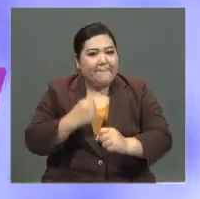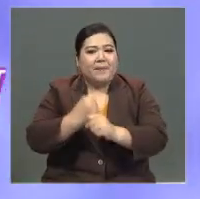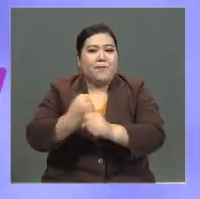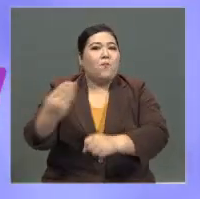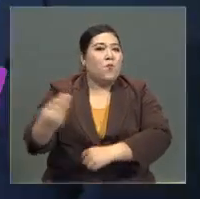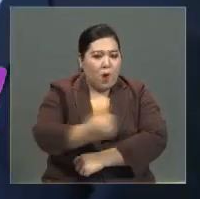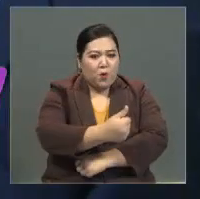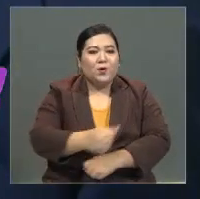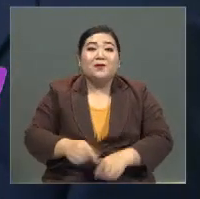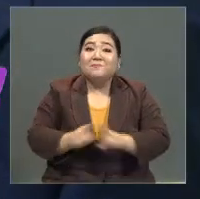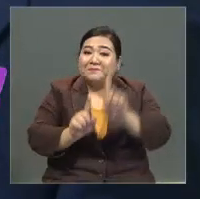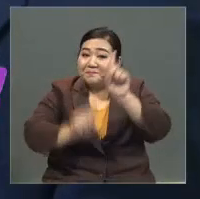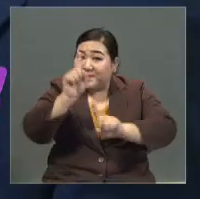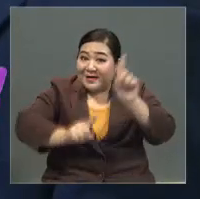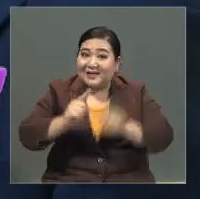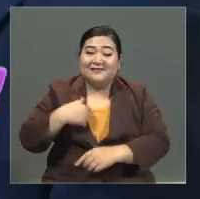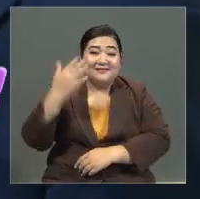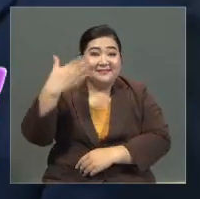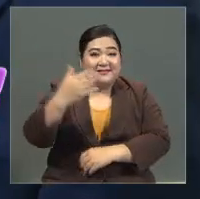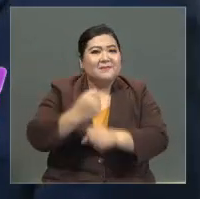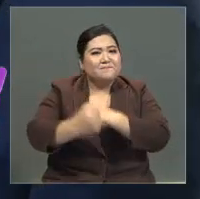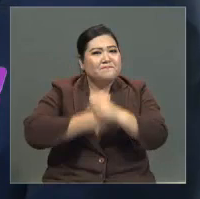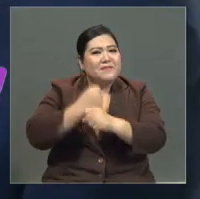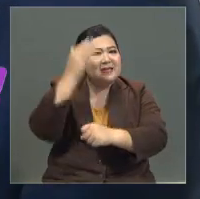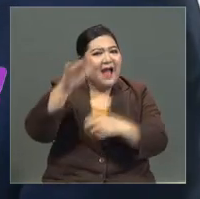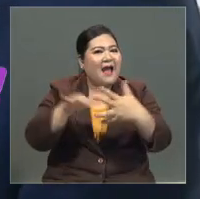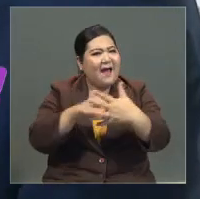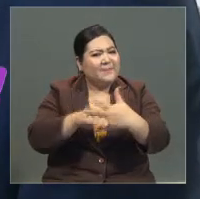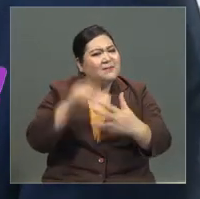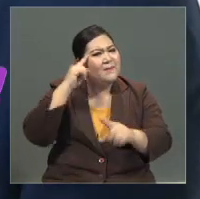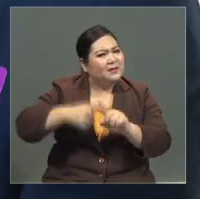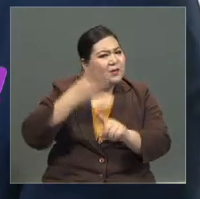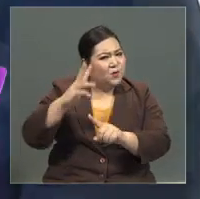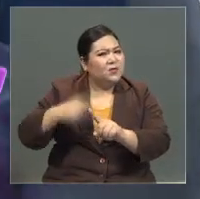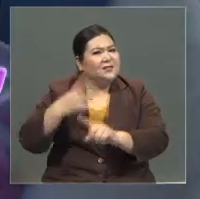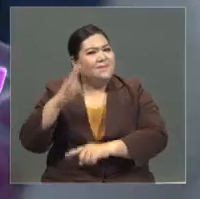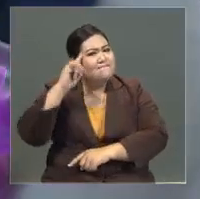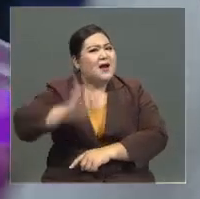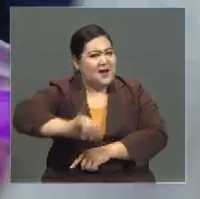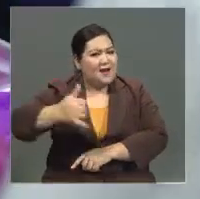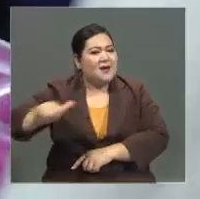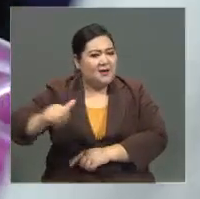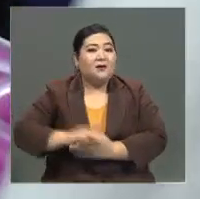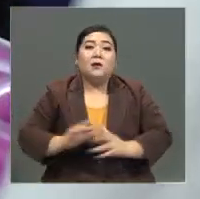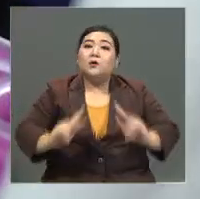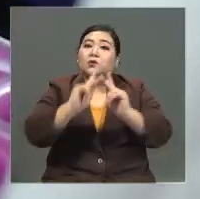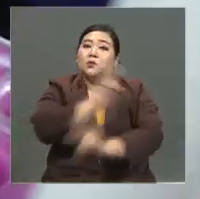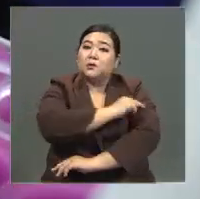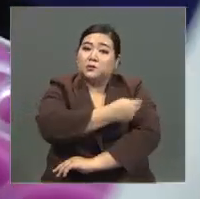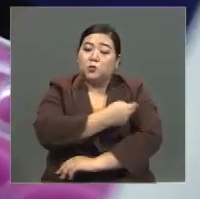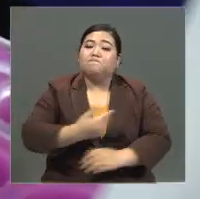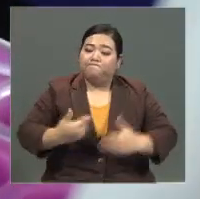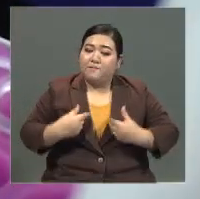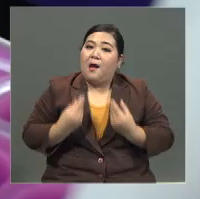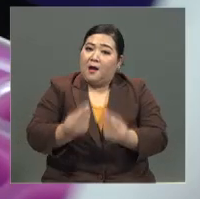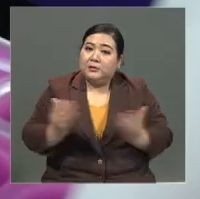ที่สุดตามที่ประเมินไว้ในช่วงกลางปีหน้าและกระทรวงสาธารณสุขก็ยืนยันว่าพร้อมให้การสนับสนุนเพื่อ